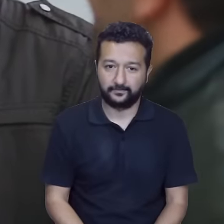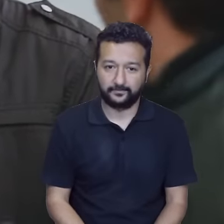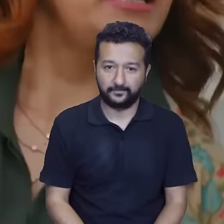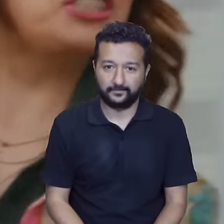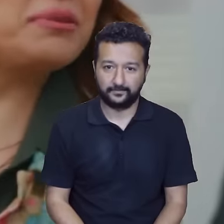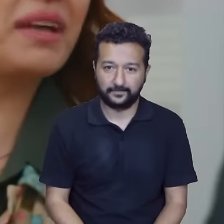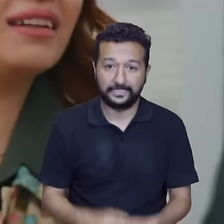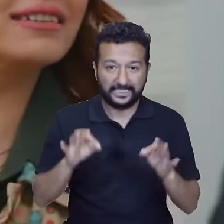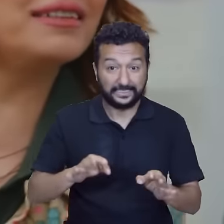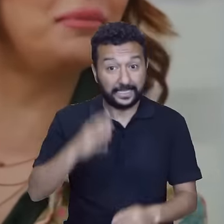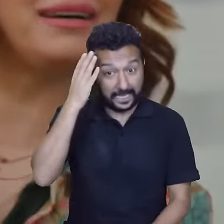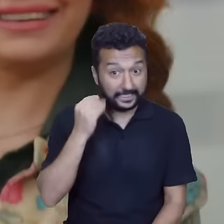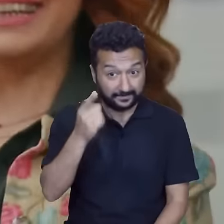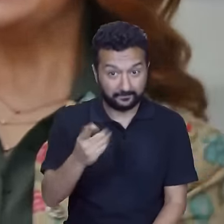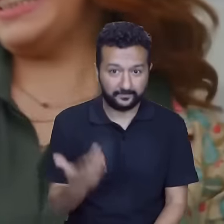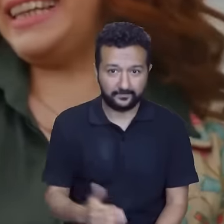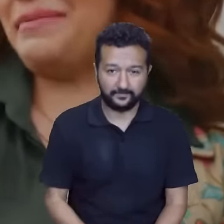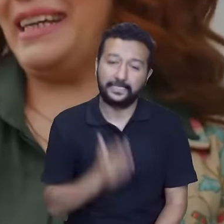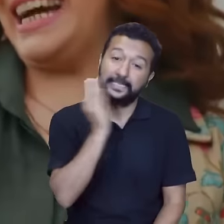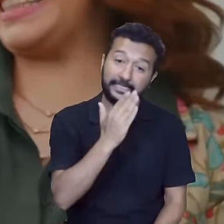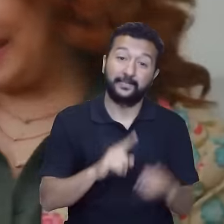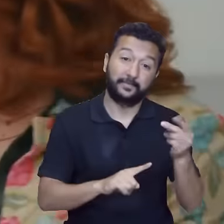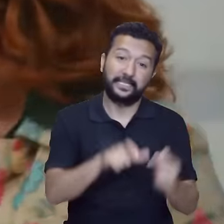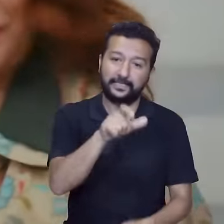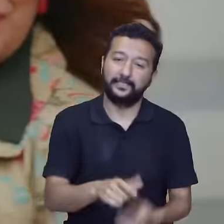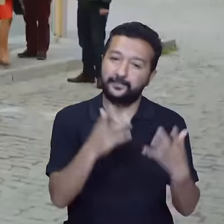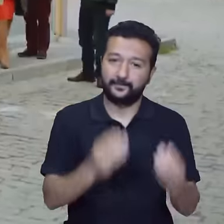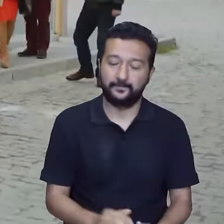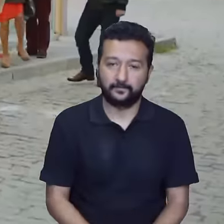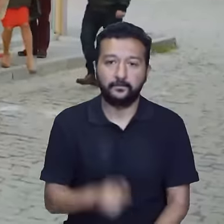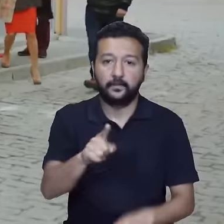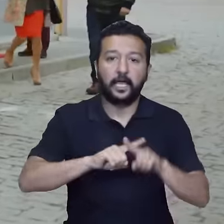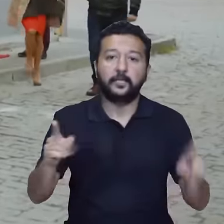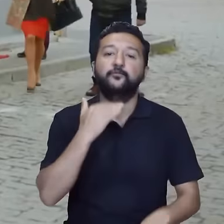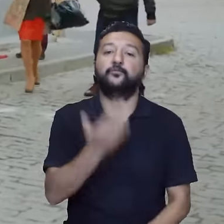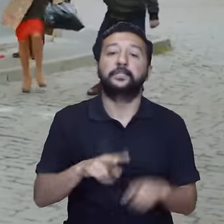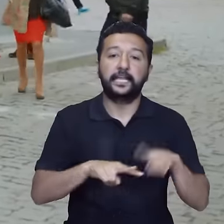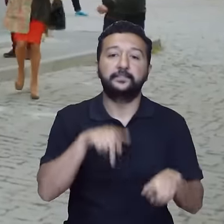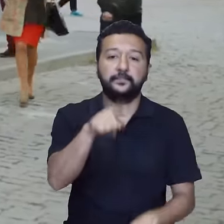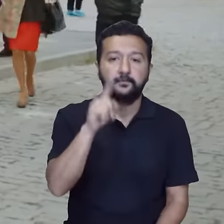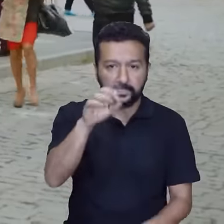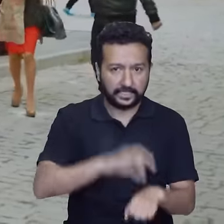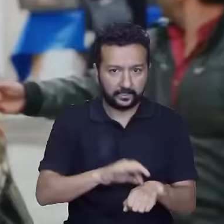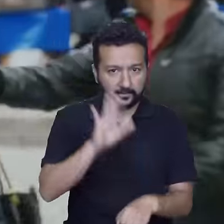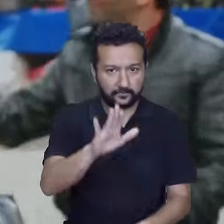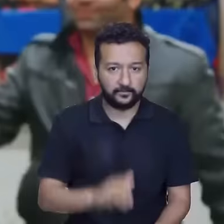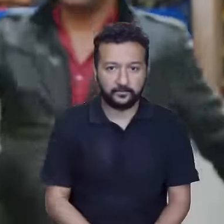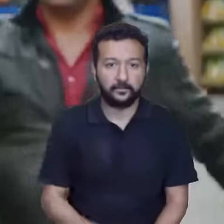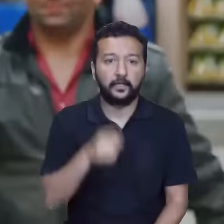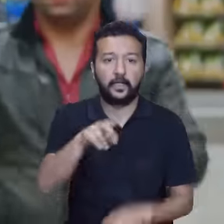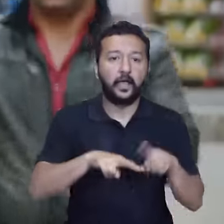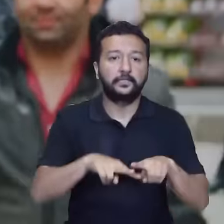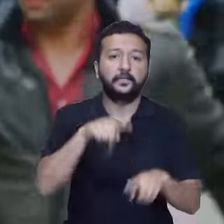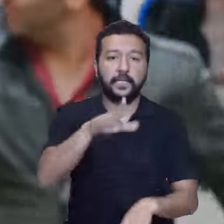Elini tuttu. Şimdi anladın mı? Gidelim İlyas, tamam. Hayır, olamaz. Ayşen, Ayşen bir saniye.